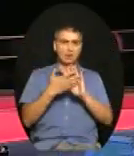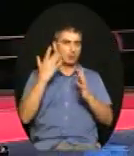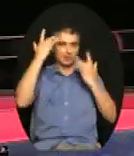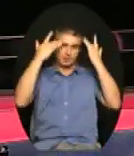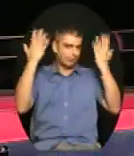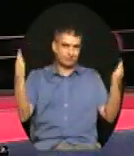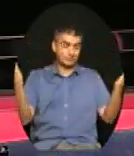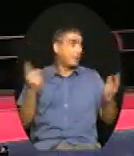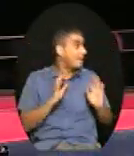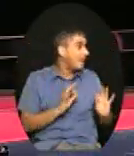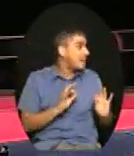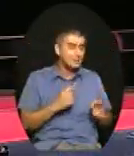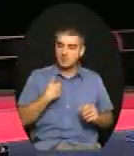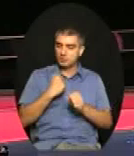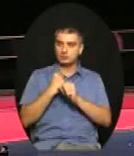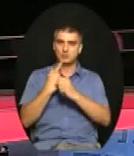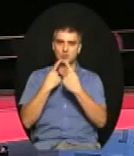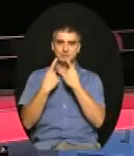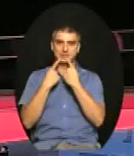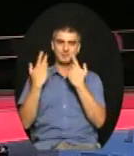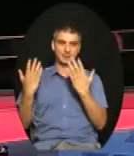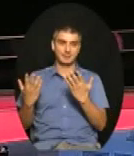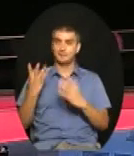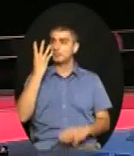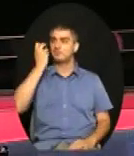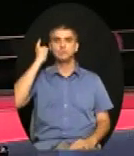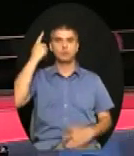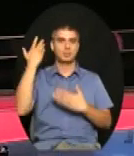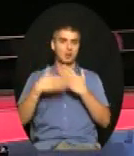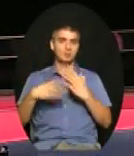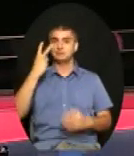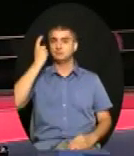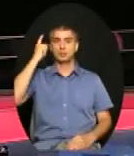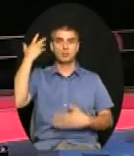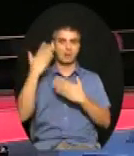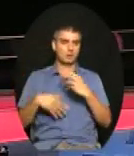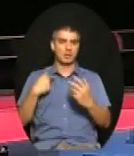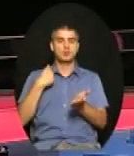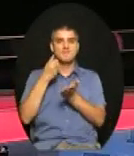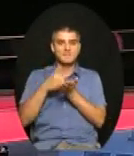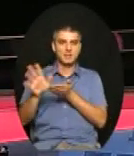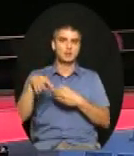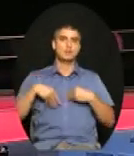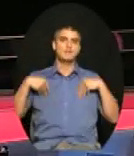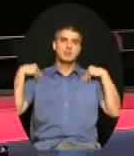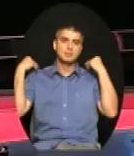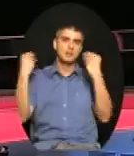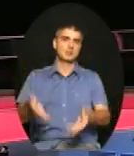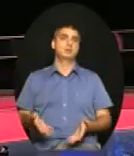הזיות. אנחנו ניהלנו מסעים ומתנים ב-40 שנה האחרונות, ב-20 שנה האחרונות, אנחנו ויתרנו